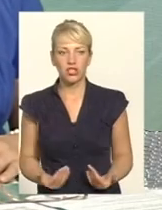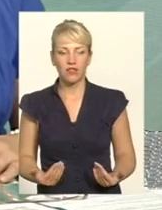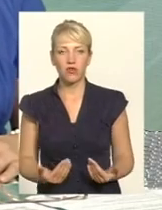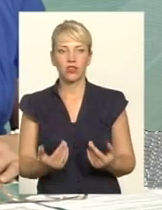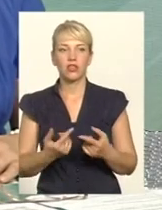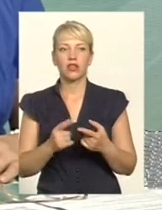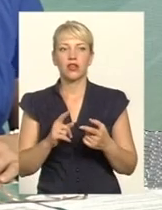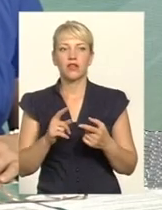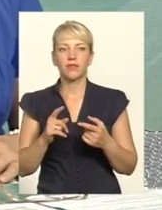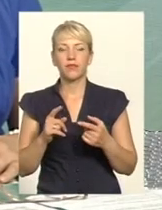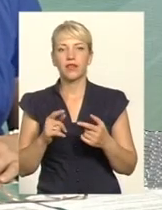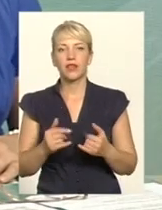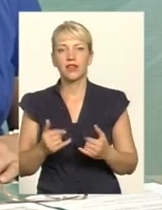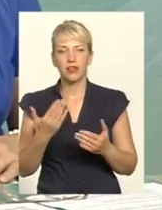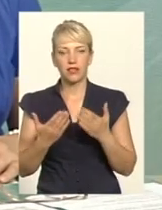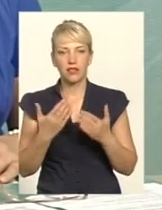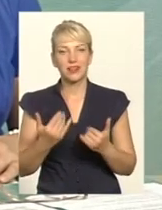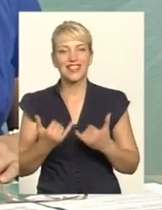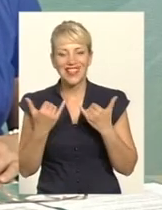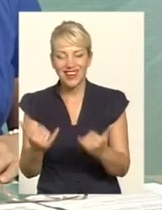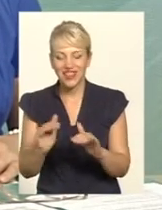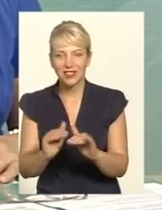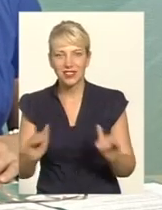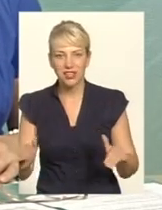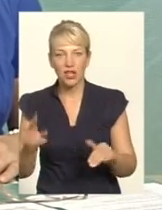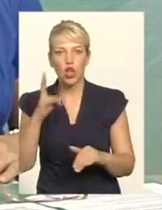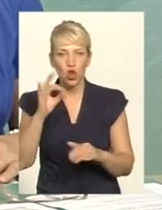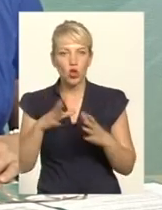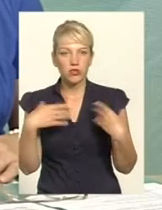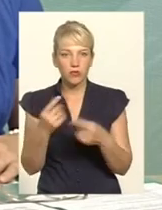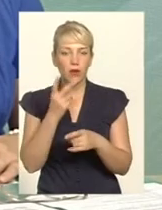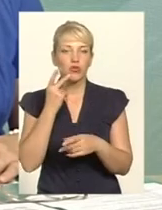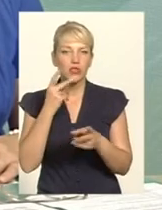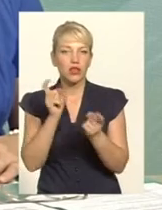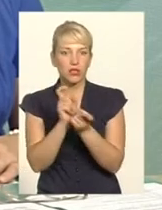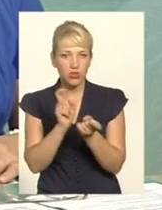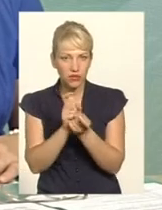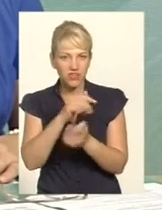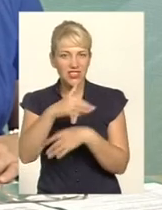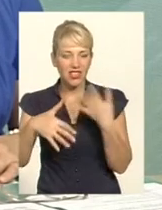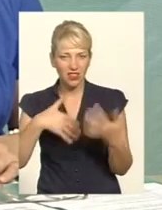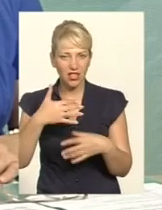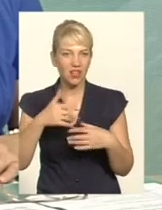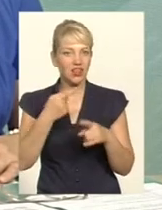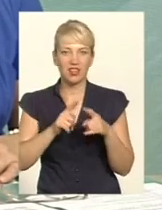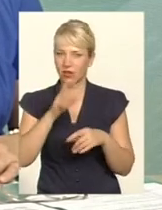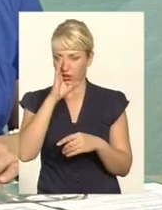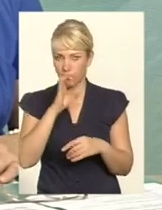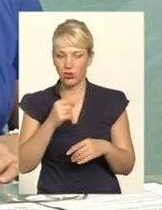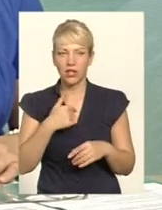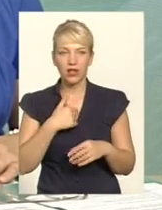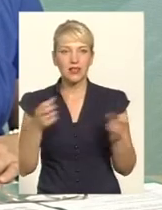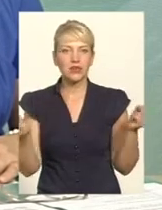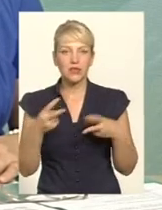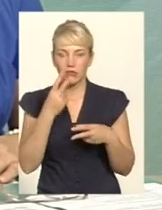ссорах, это тоже очень плохо. И перед передачей я еще пересмотрела интернет, всю литературу по